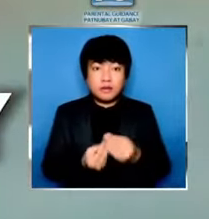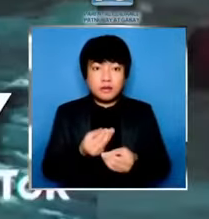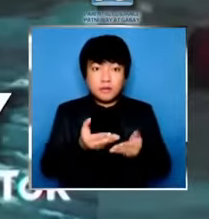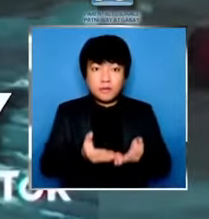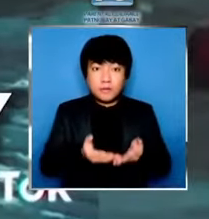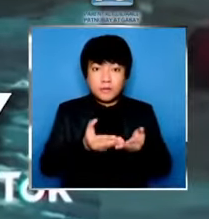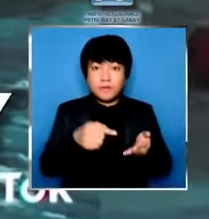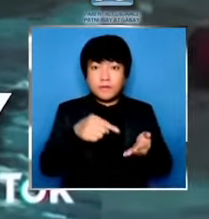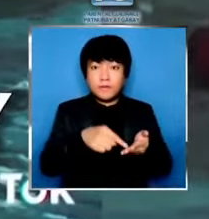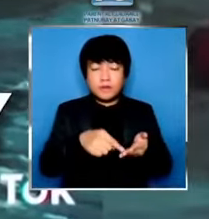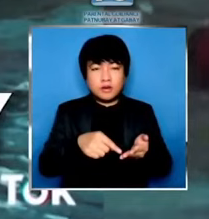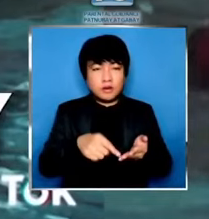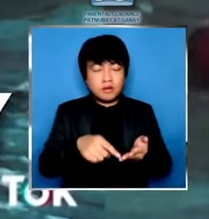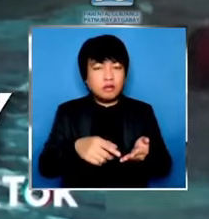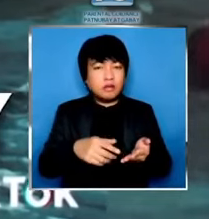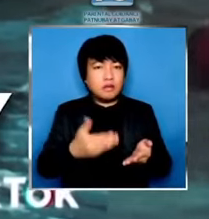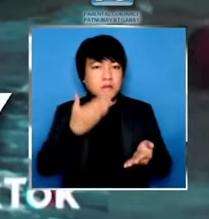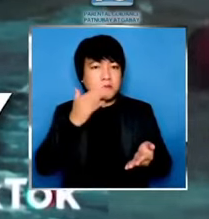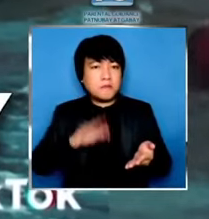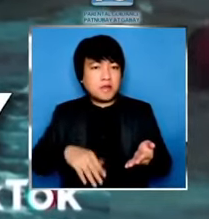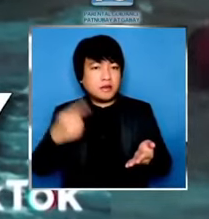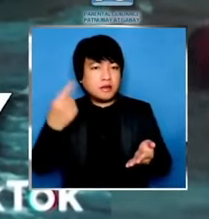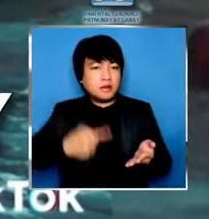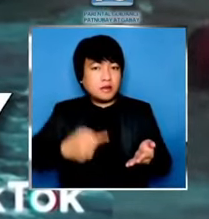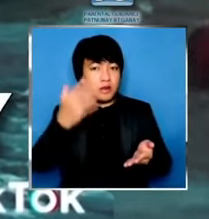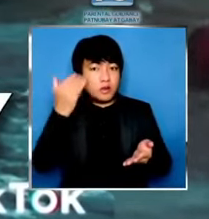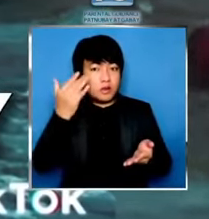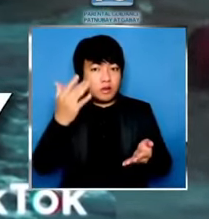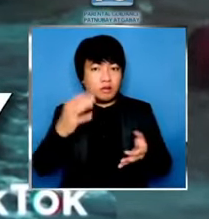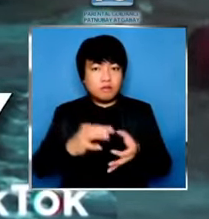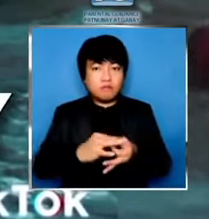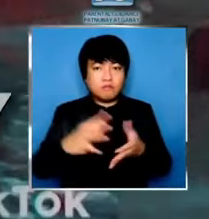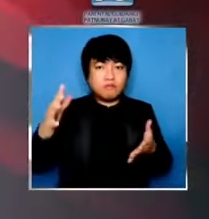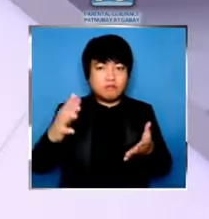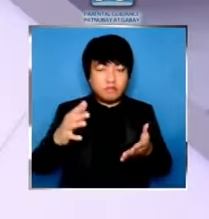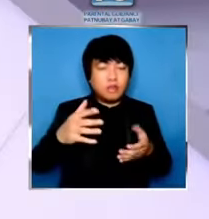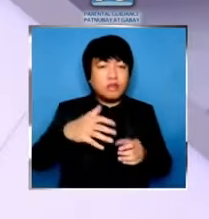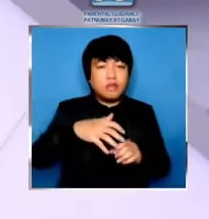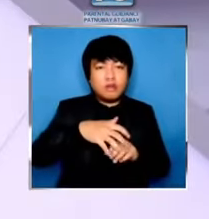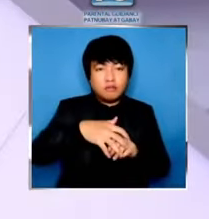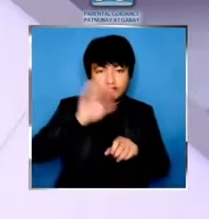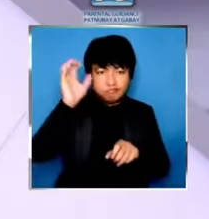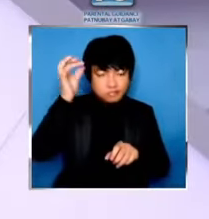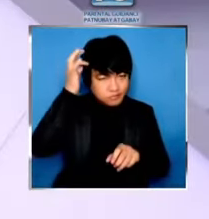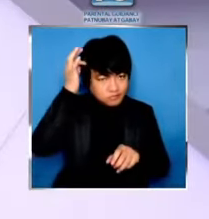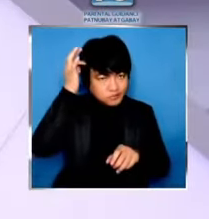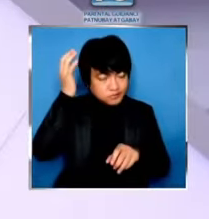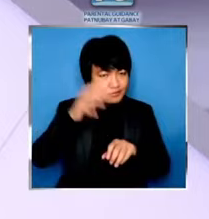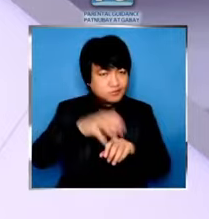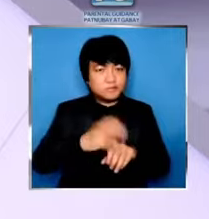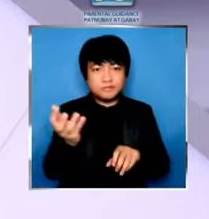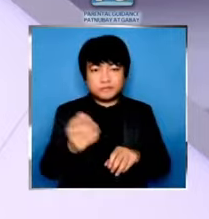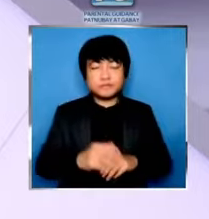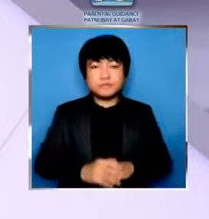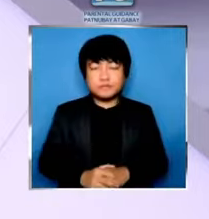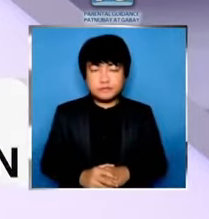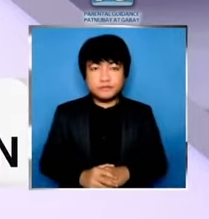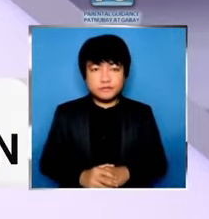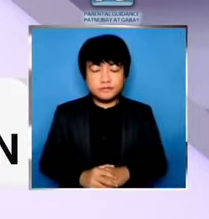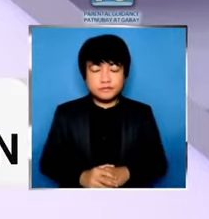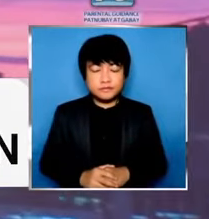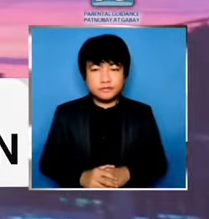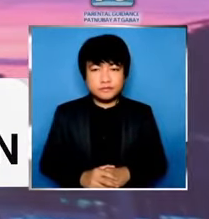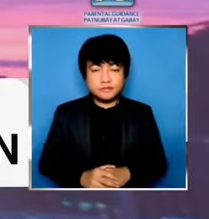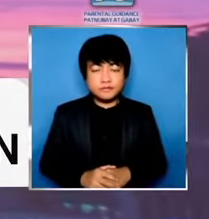sakay na wala ng wig. Mga kapuso, ang susunod nating sasalang sa